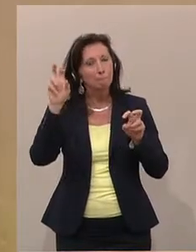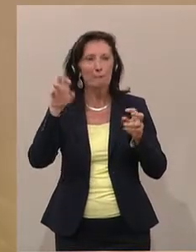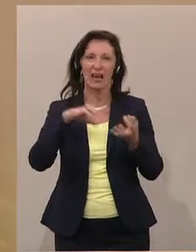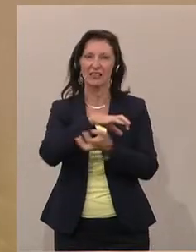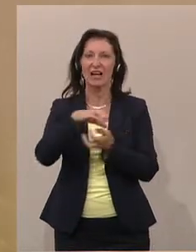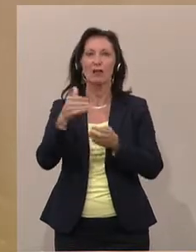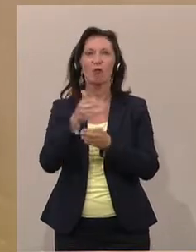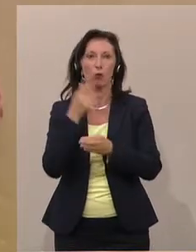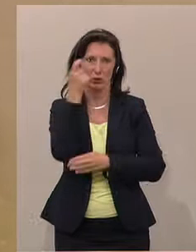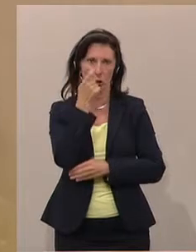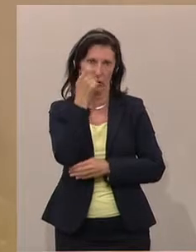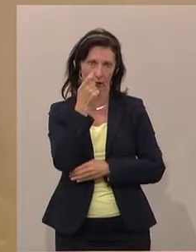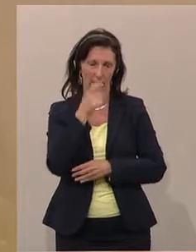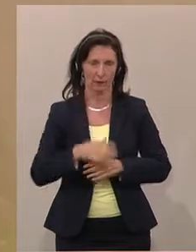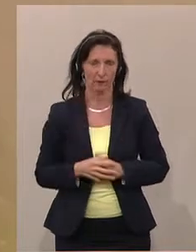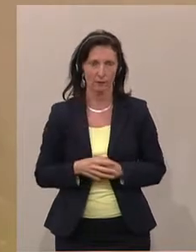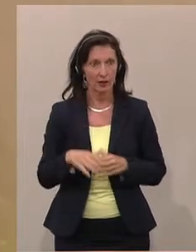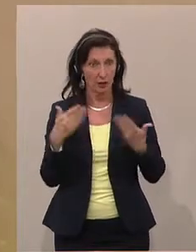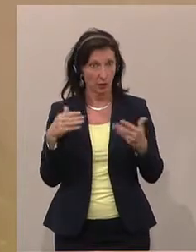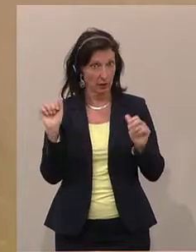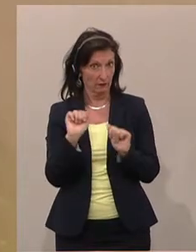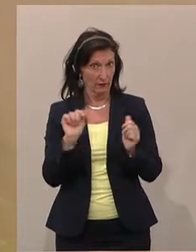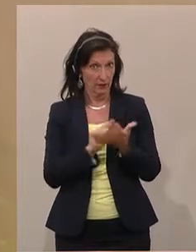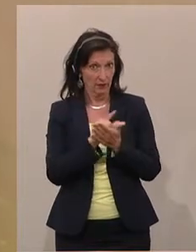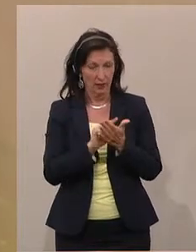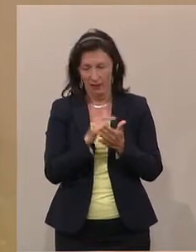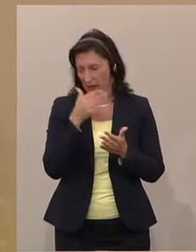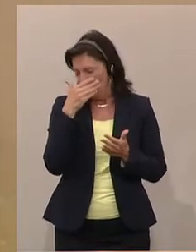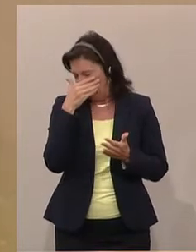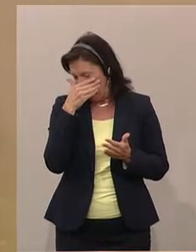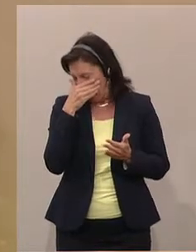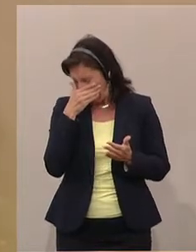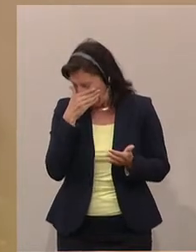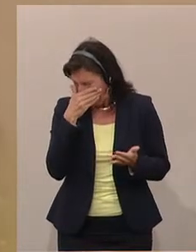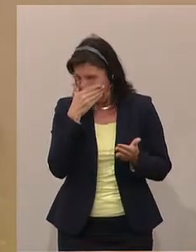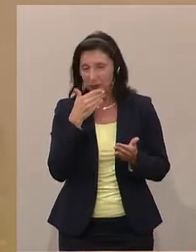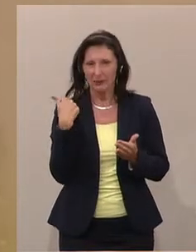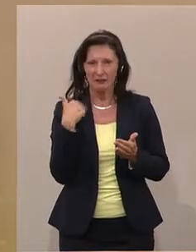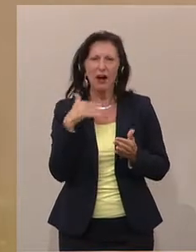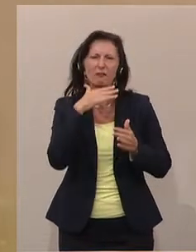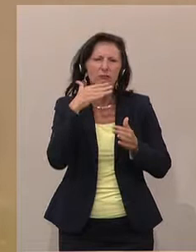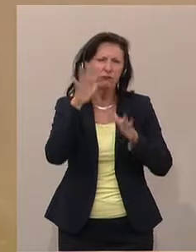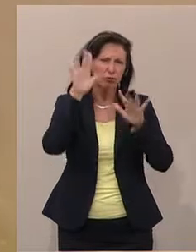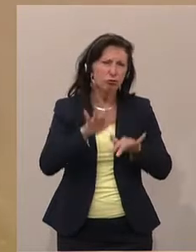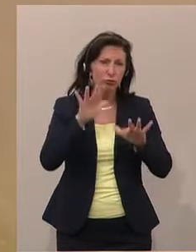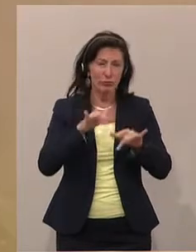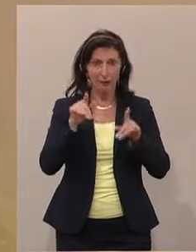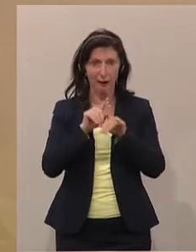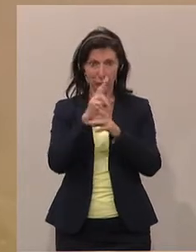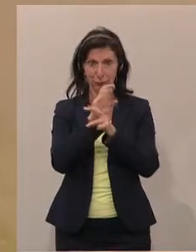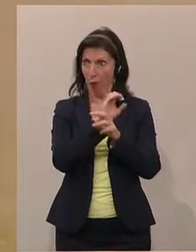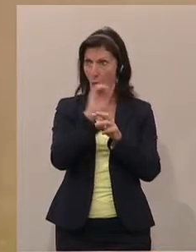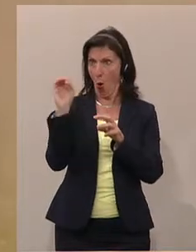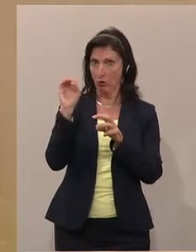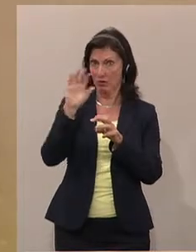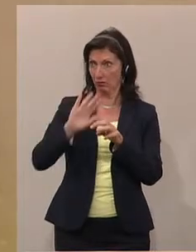Katastrophenvorsorge. Es hat heuer im Winter zwar viel Schnee gegeben, auch in Ostösterreich, jedenfalls aber hat das wenig